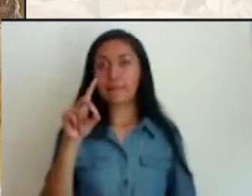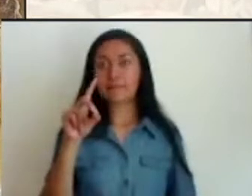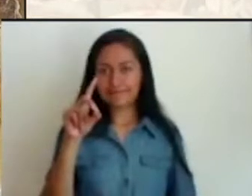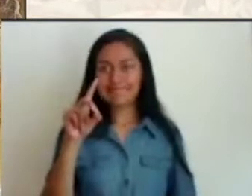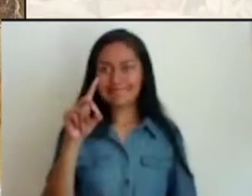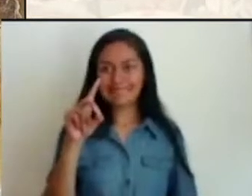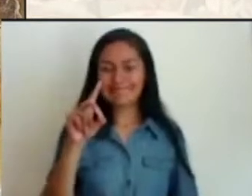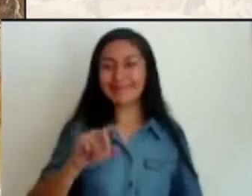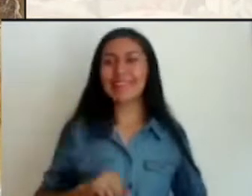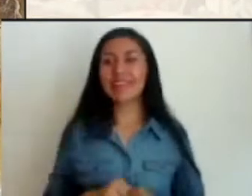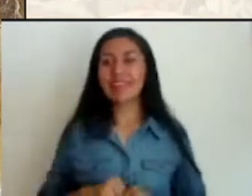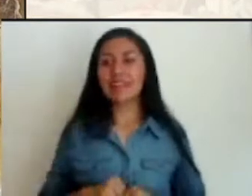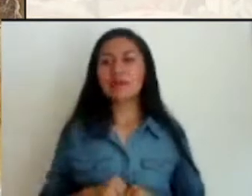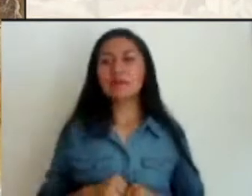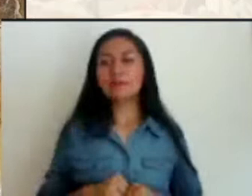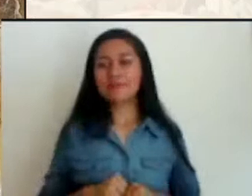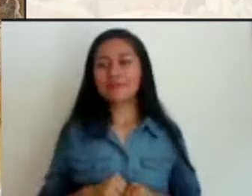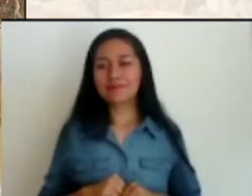corto de Niccolò Contarini.